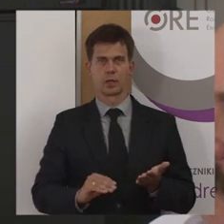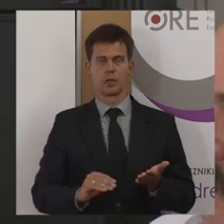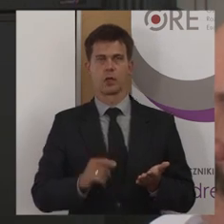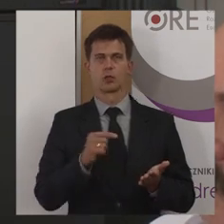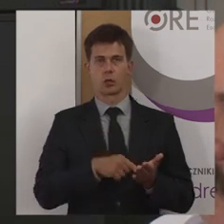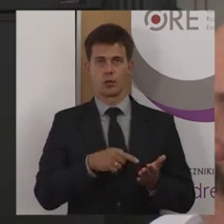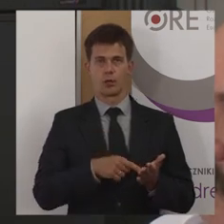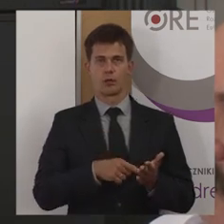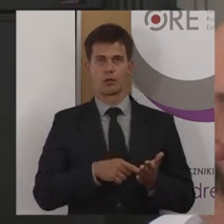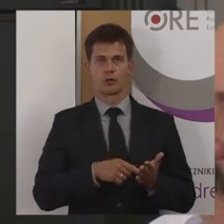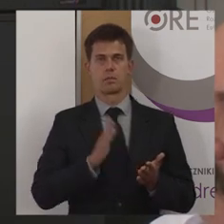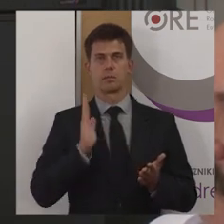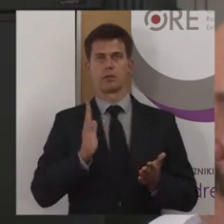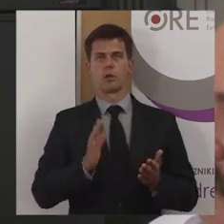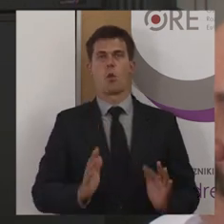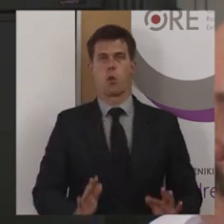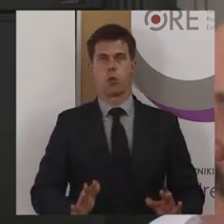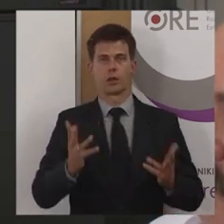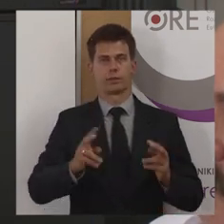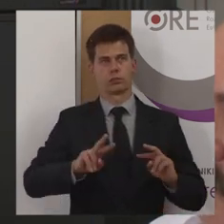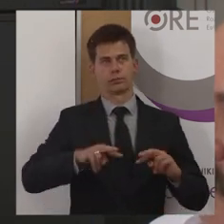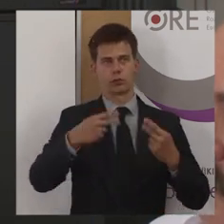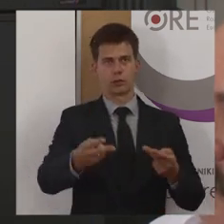na pewno by ułatwiła im